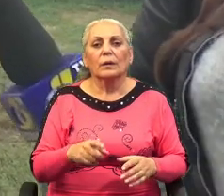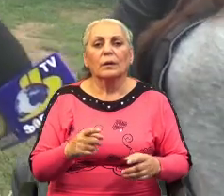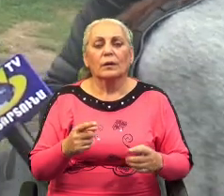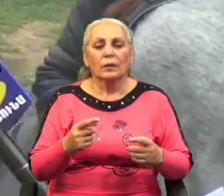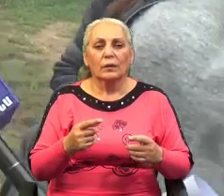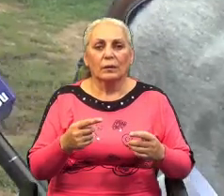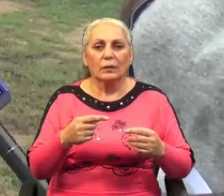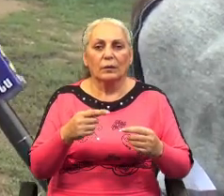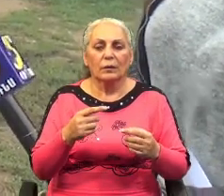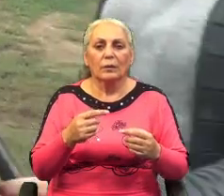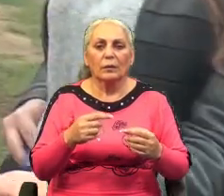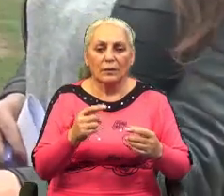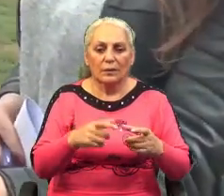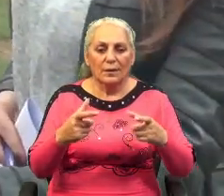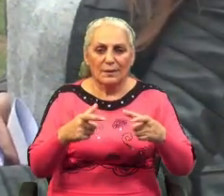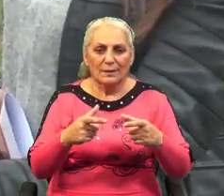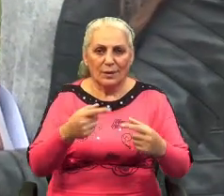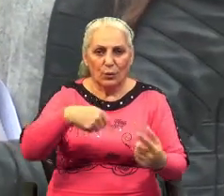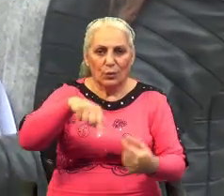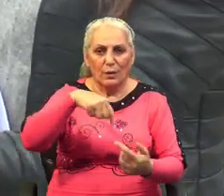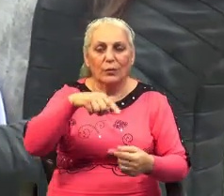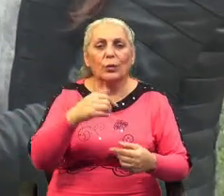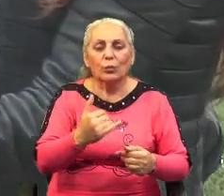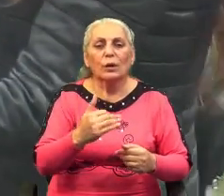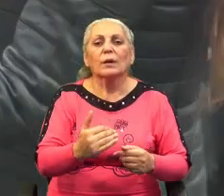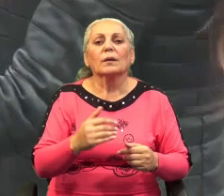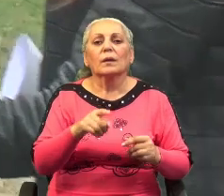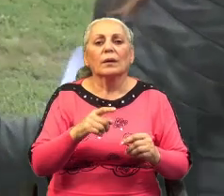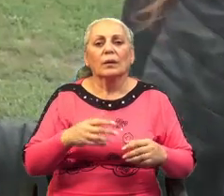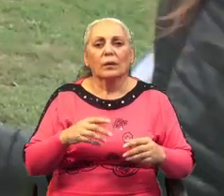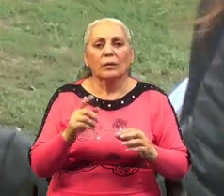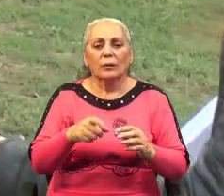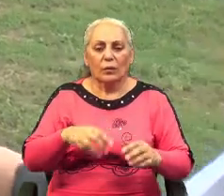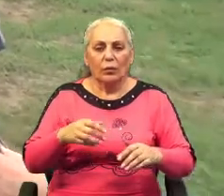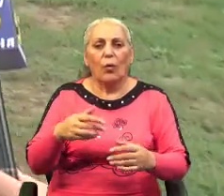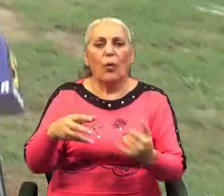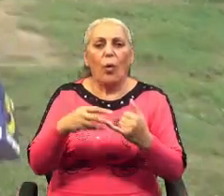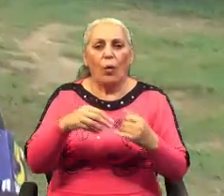դիսկաբորոն սկավարակային գութան, ձեռք ենք բերել կուլտիվատոր,